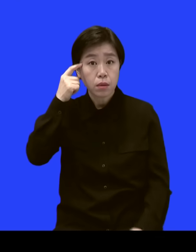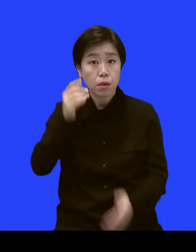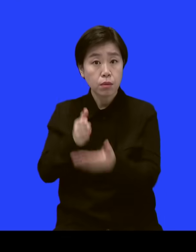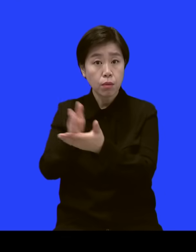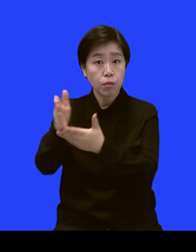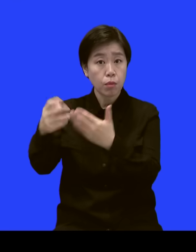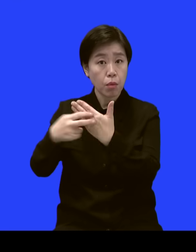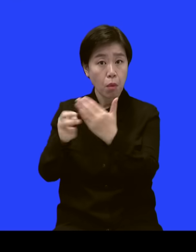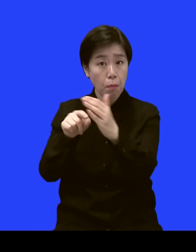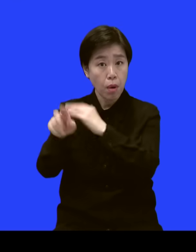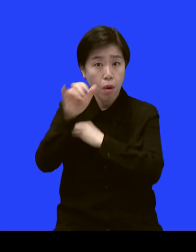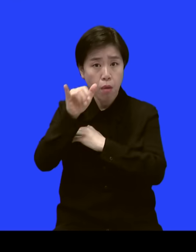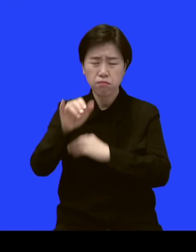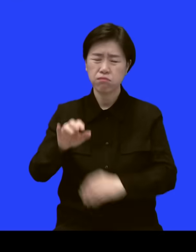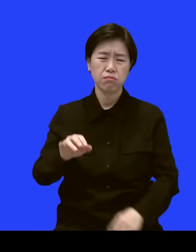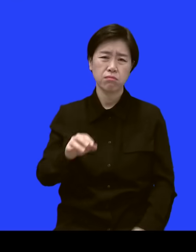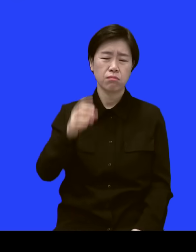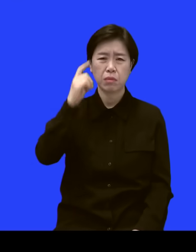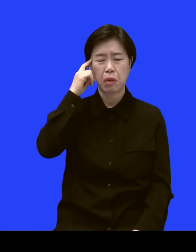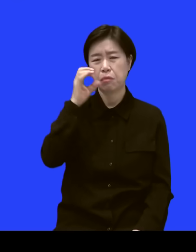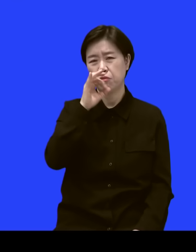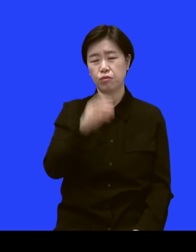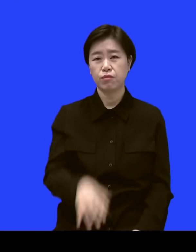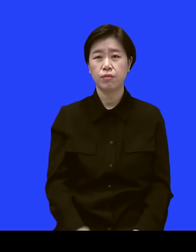못 하고 그때는 그냥